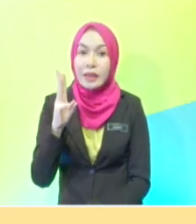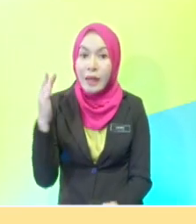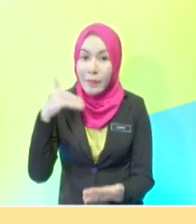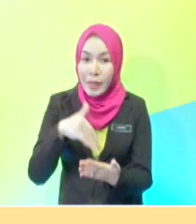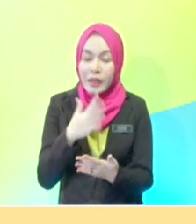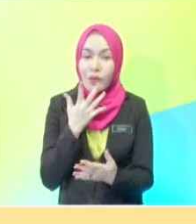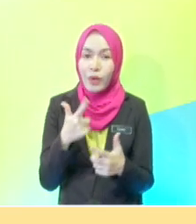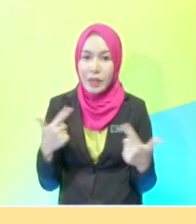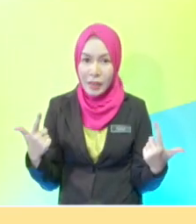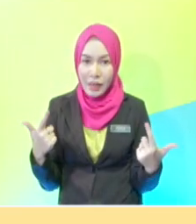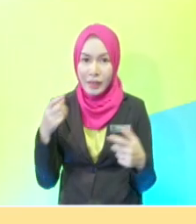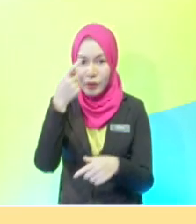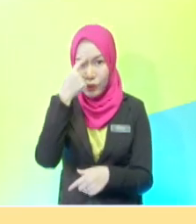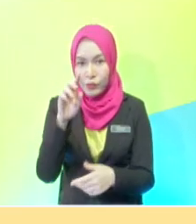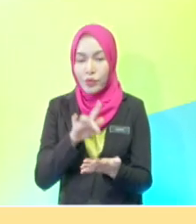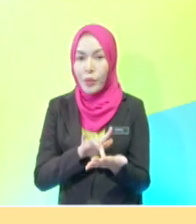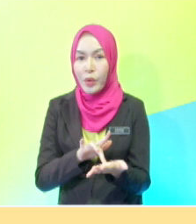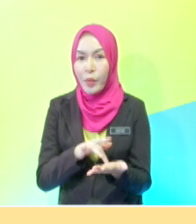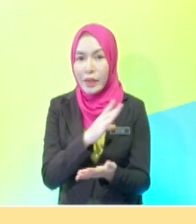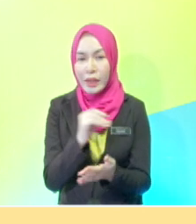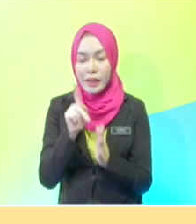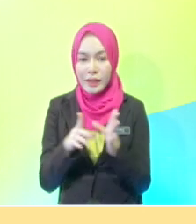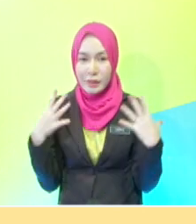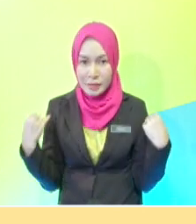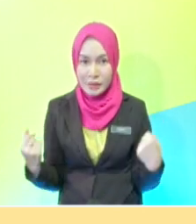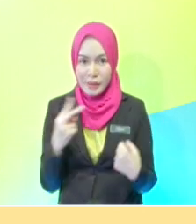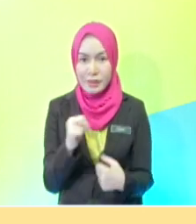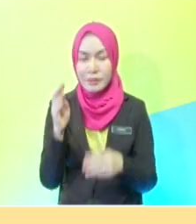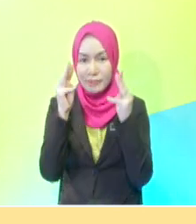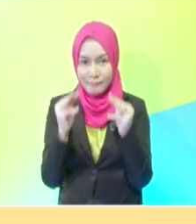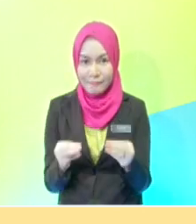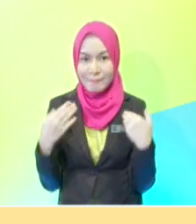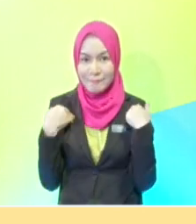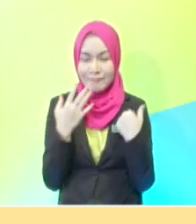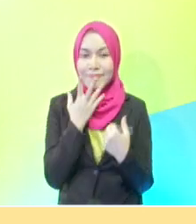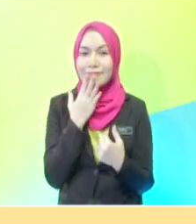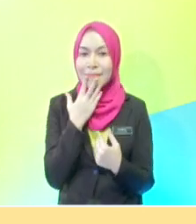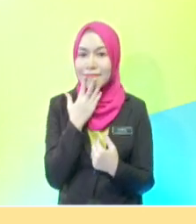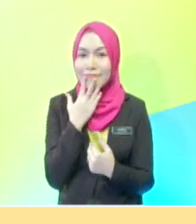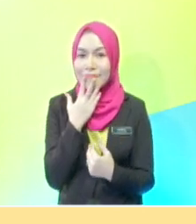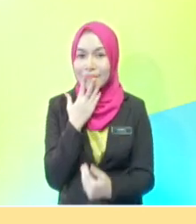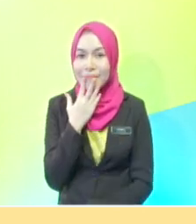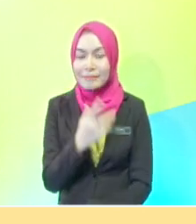perubahan dan kesehatan manusia kita ada warna kelabu yaitu bioteknologi alam sekitar